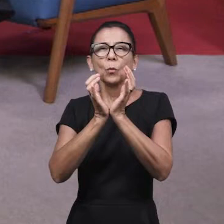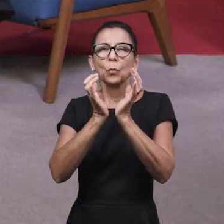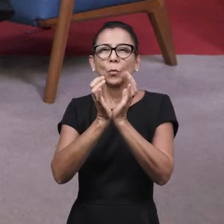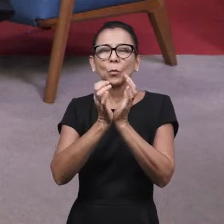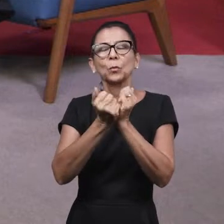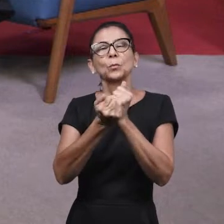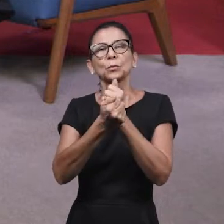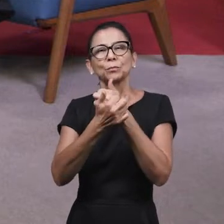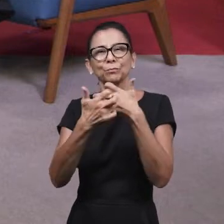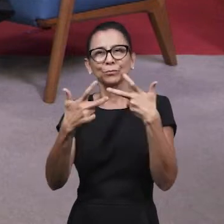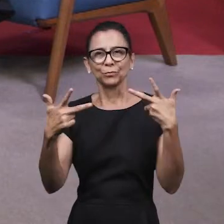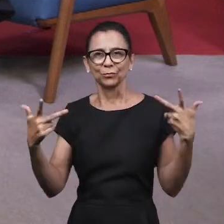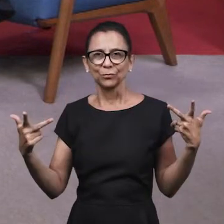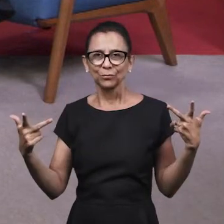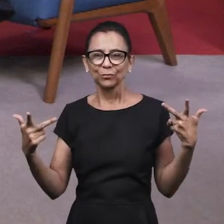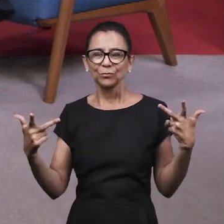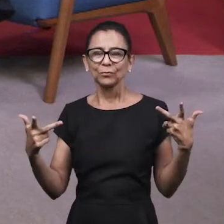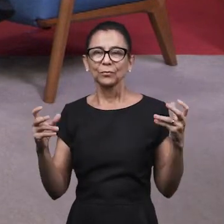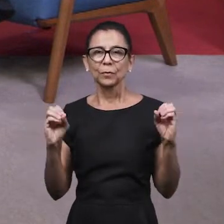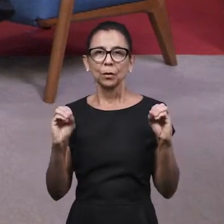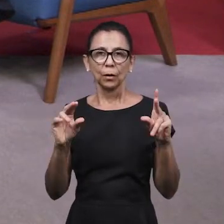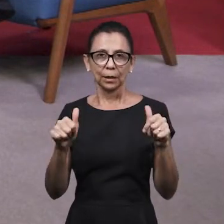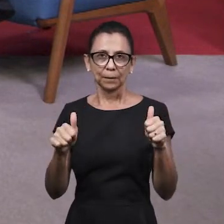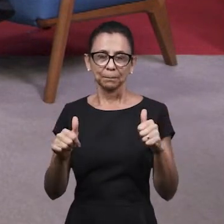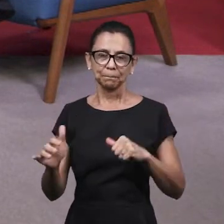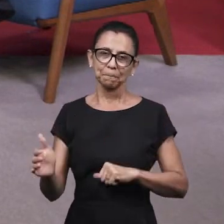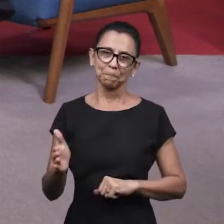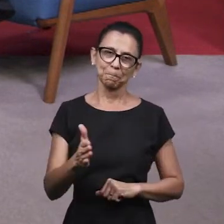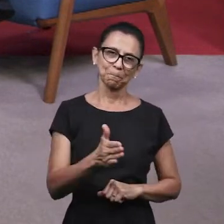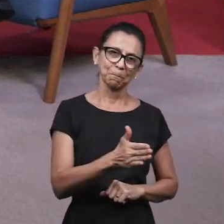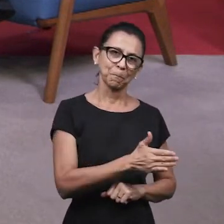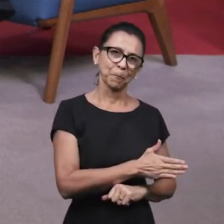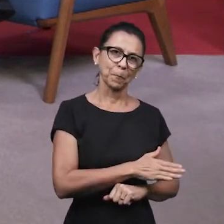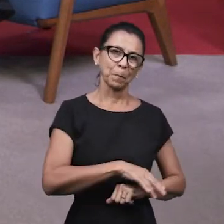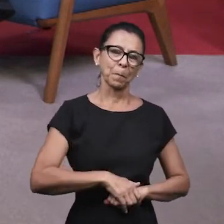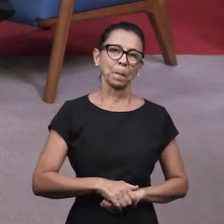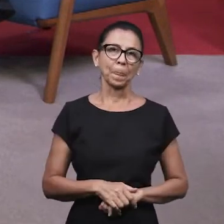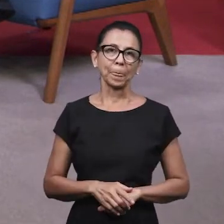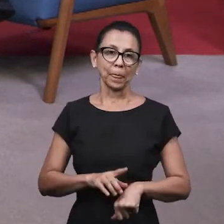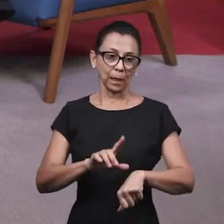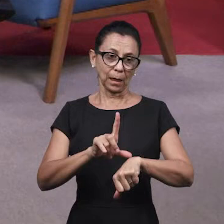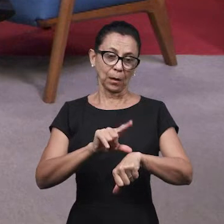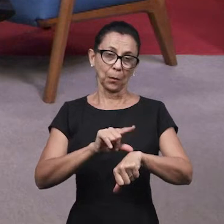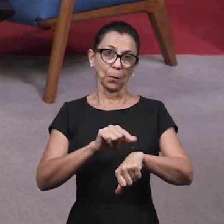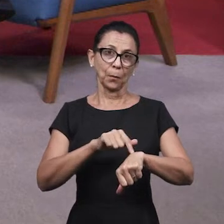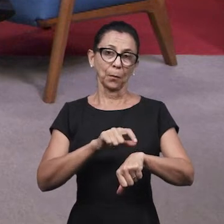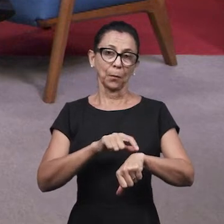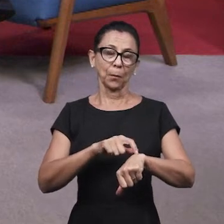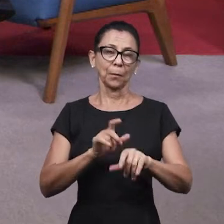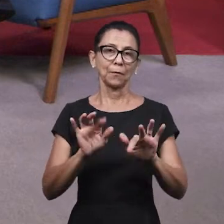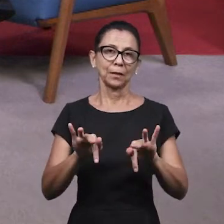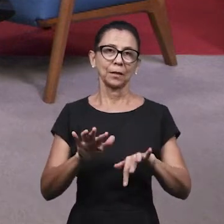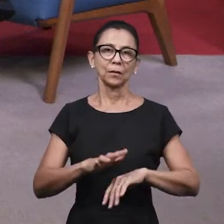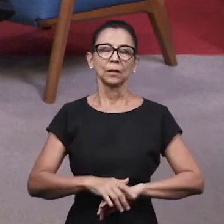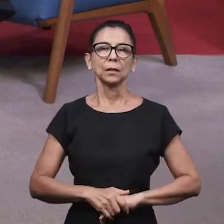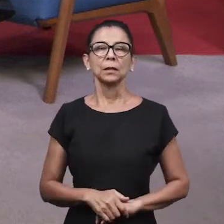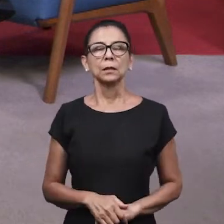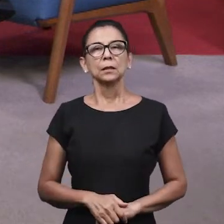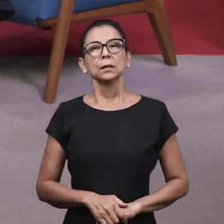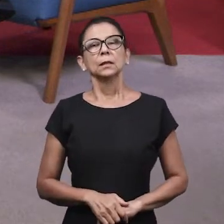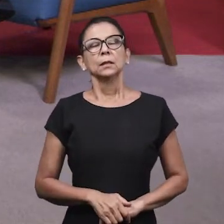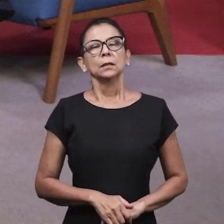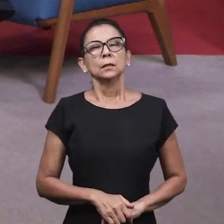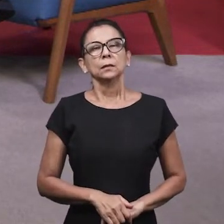Très bien. On arrive à la fin. Notre temps est dépassé déjà, mais nous avons vu ici l'importance du